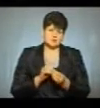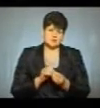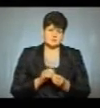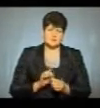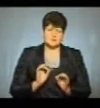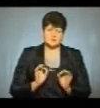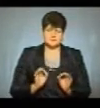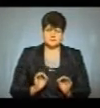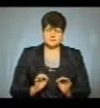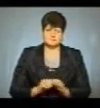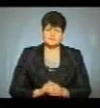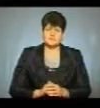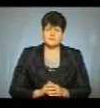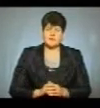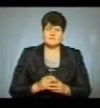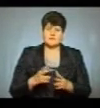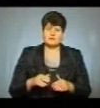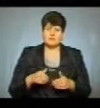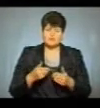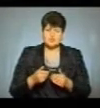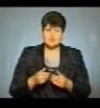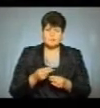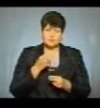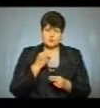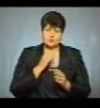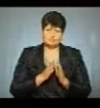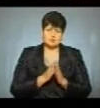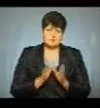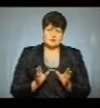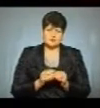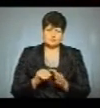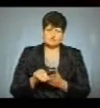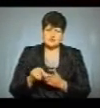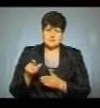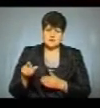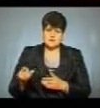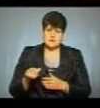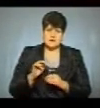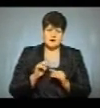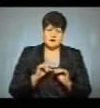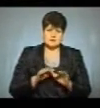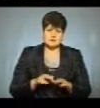вічні. Амінь. Перед врученням продуктів отець Роман Загородний помолився разом з учасниками акції «Дари осені».